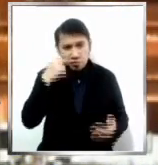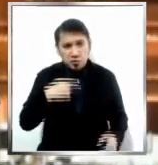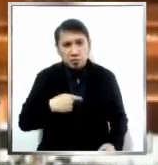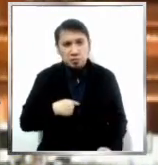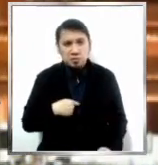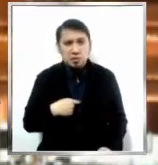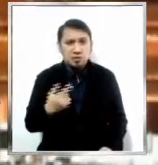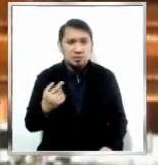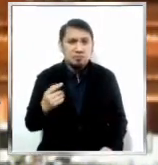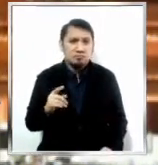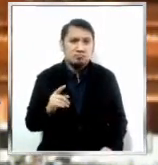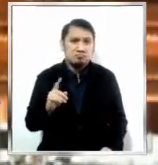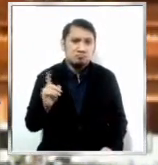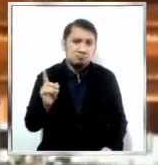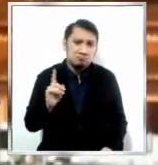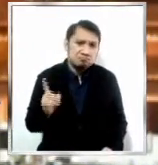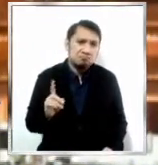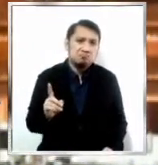ang